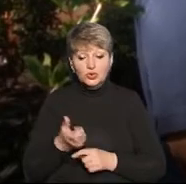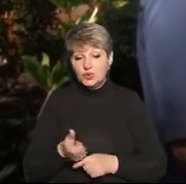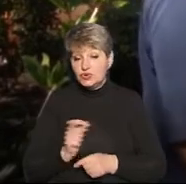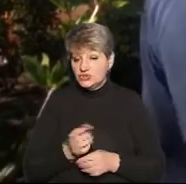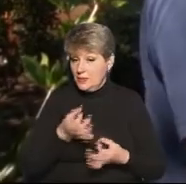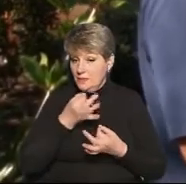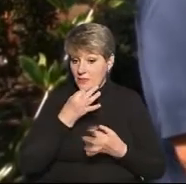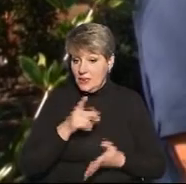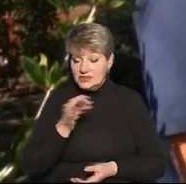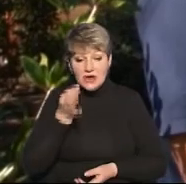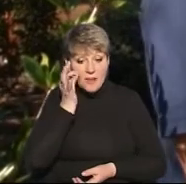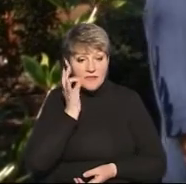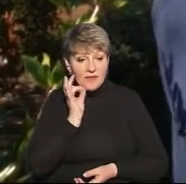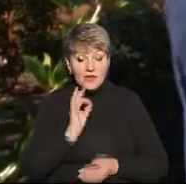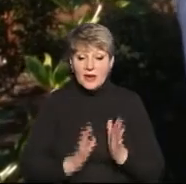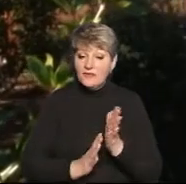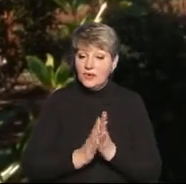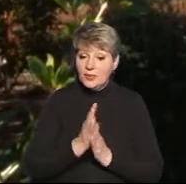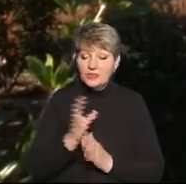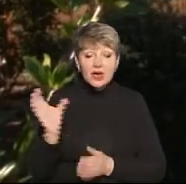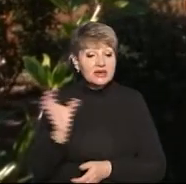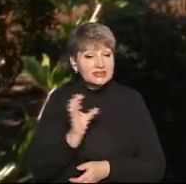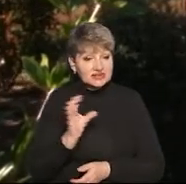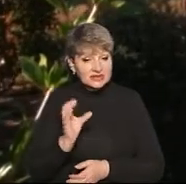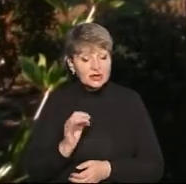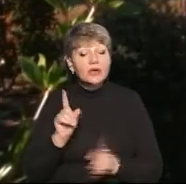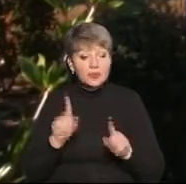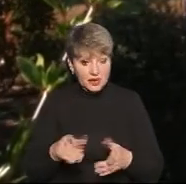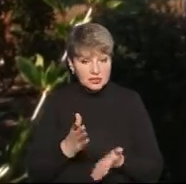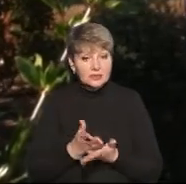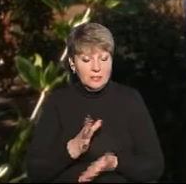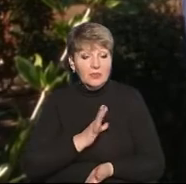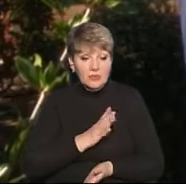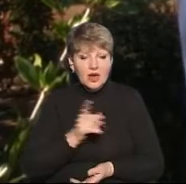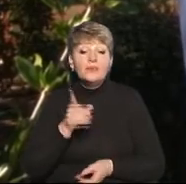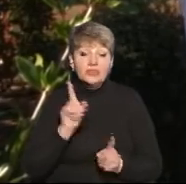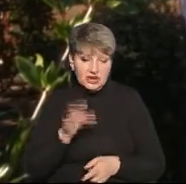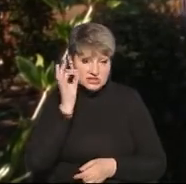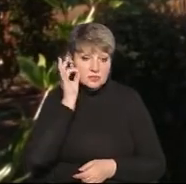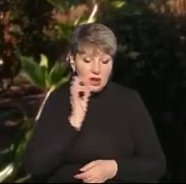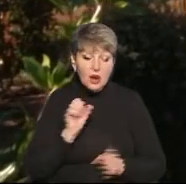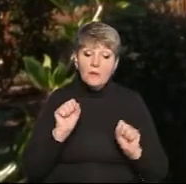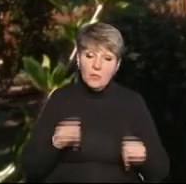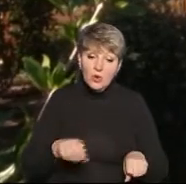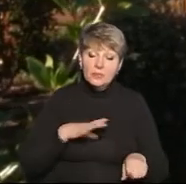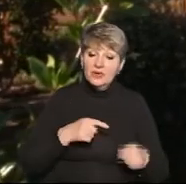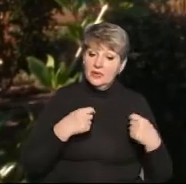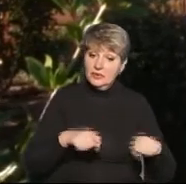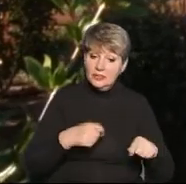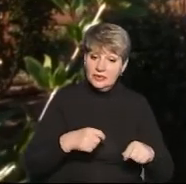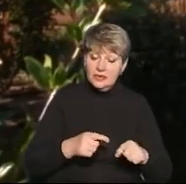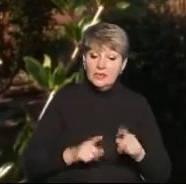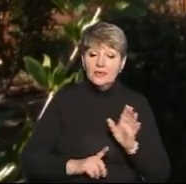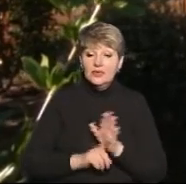дуже подобається за смаком і у вирощуванні. Синій сорт у нас теж ріс. Він теж смачний, може бути і на продаж.